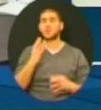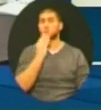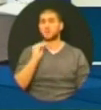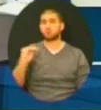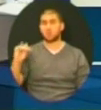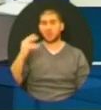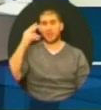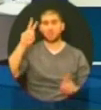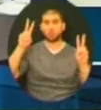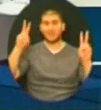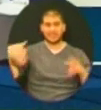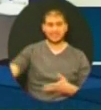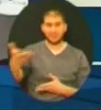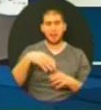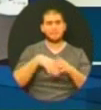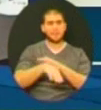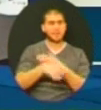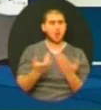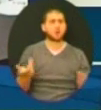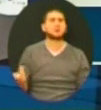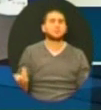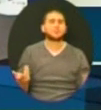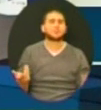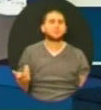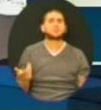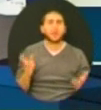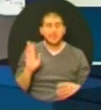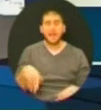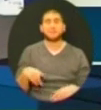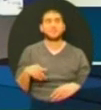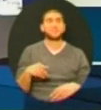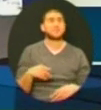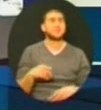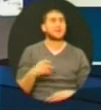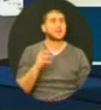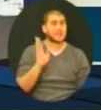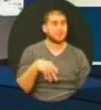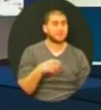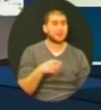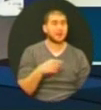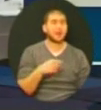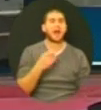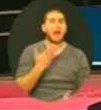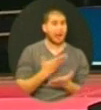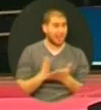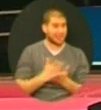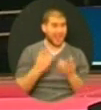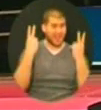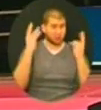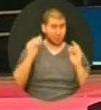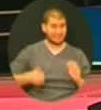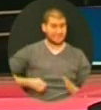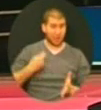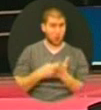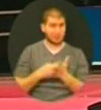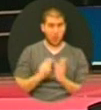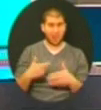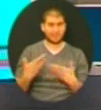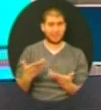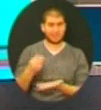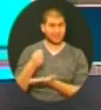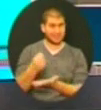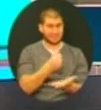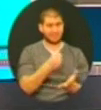רשות פלסטינית ולמנהרות פשוט לא נשאר. אז גם לגורמי הפיתוח שרצו לפתח יותר. החלטה עקרונית של שר האוצר לא להקצות כסף